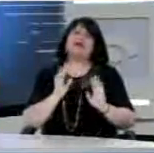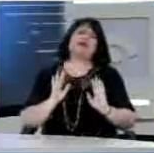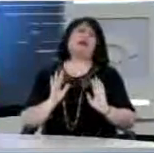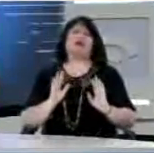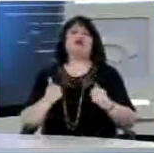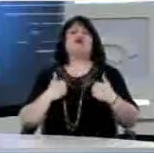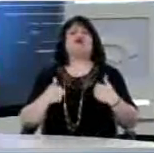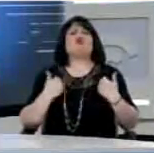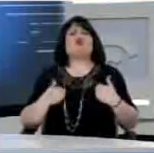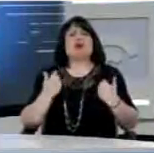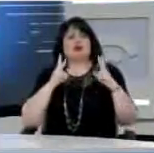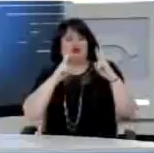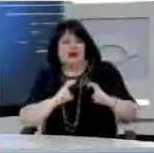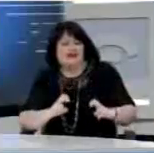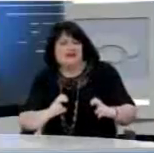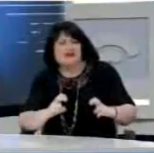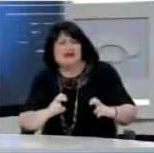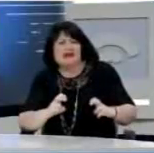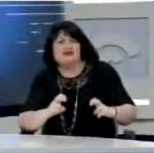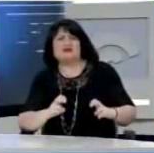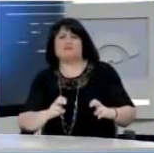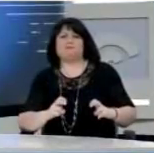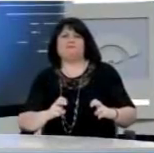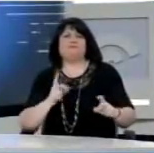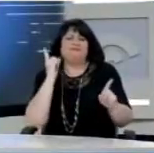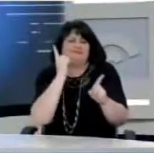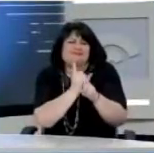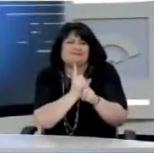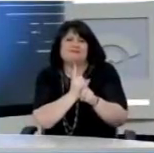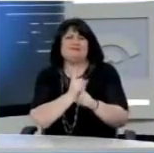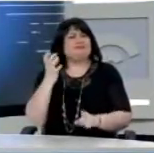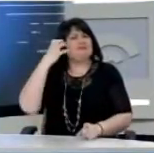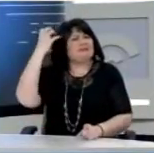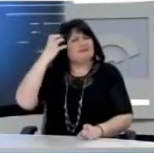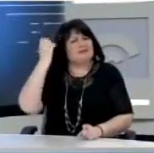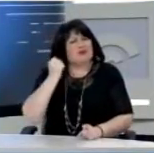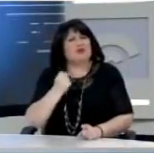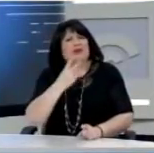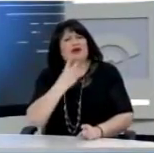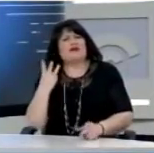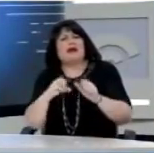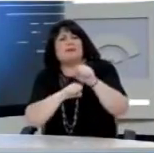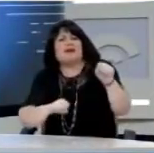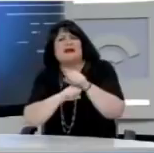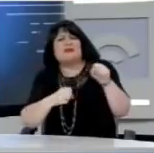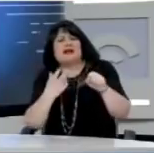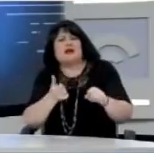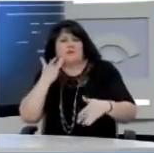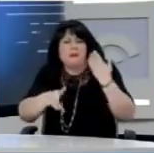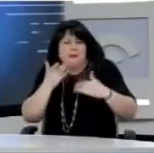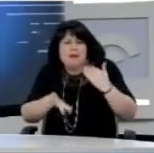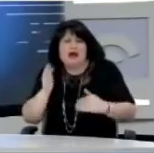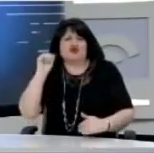στους νέους ανθρώπους, στους ερευνητές, τους υψηλά εξειδικευμένους, μορφωμένους με 2 και 3 πτυχία που φεύγουν στο εξωτερικό,